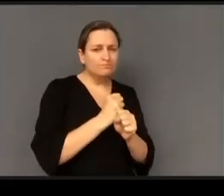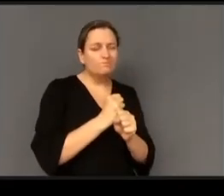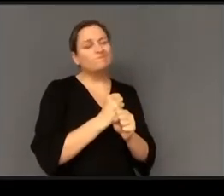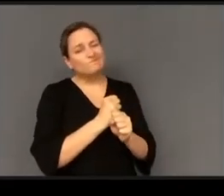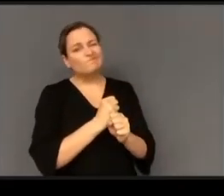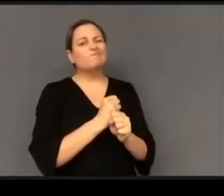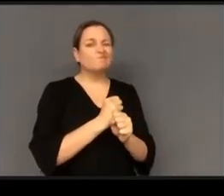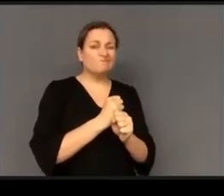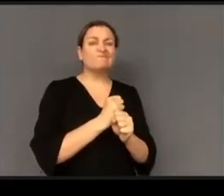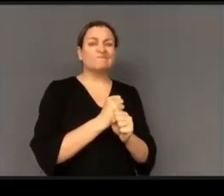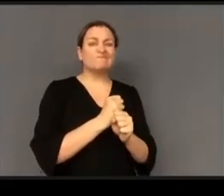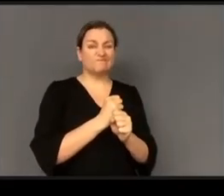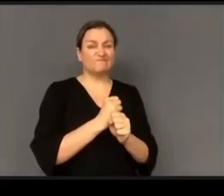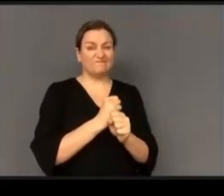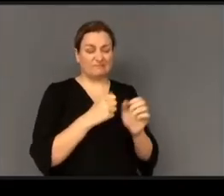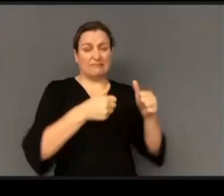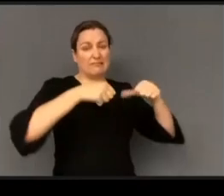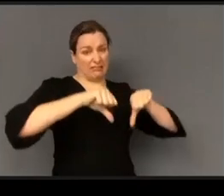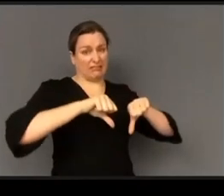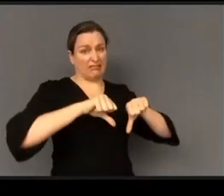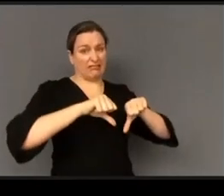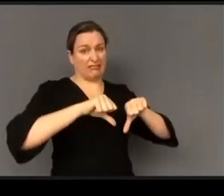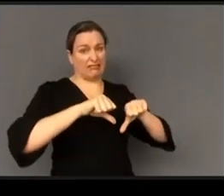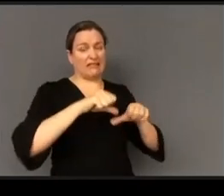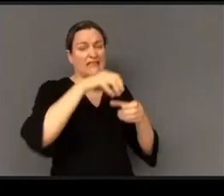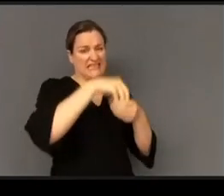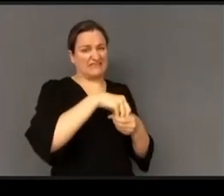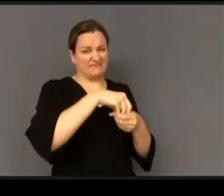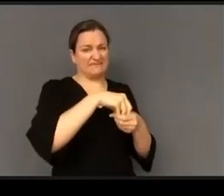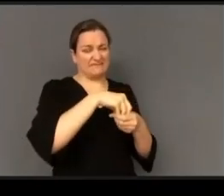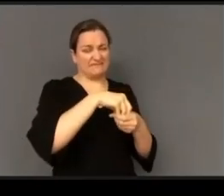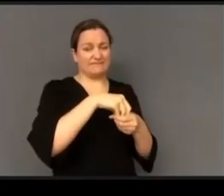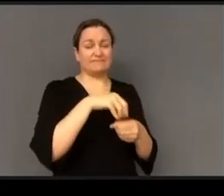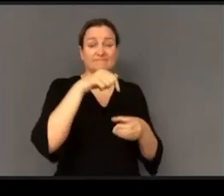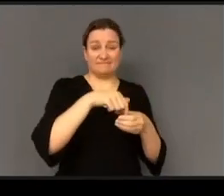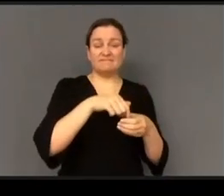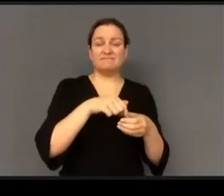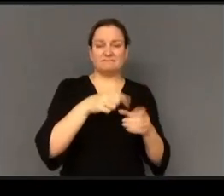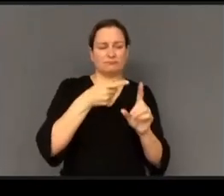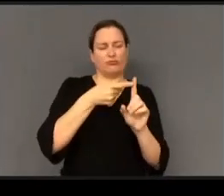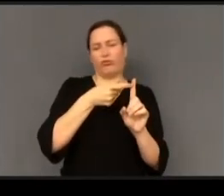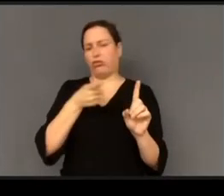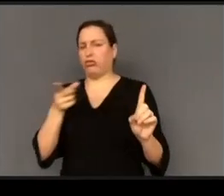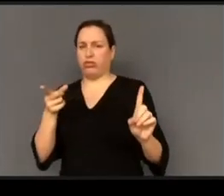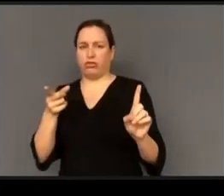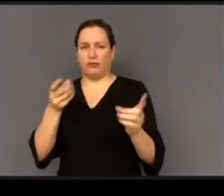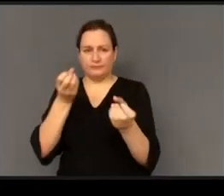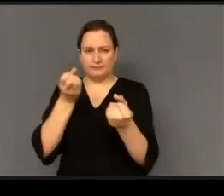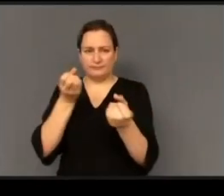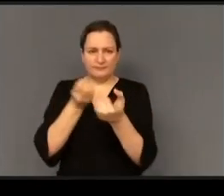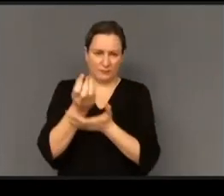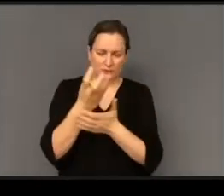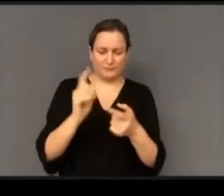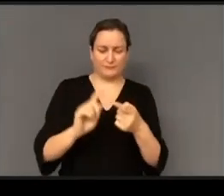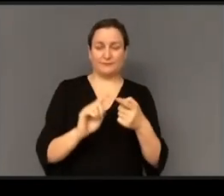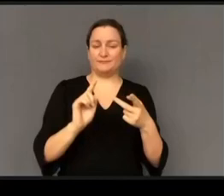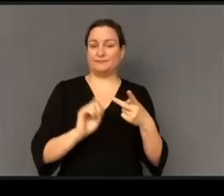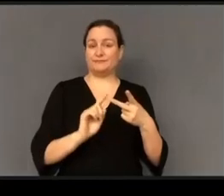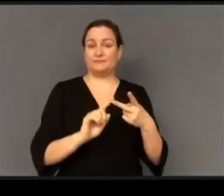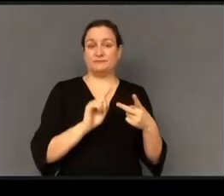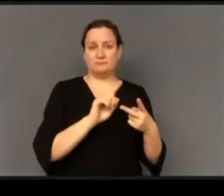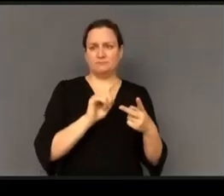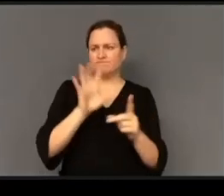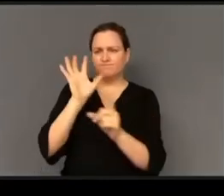قد تسبب في زياده وانتشار معلومات غير